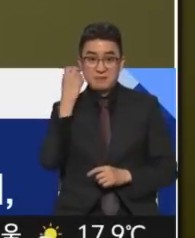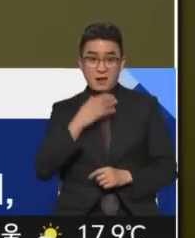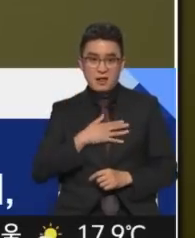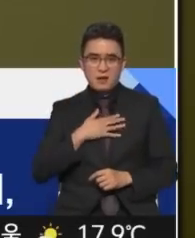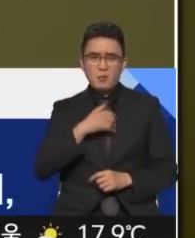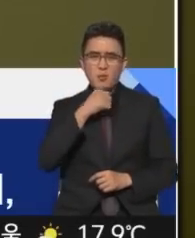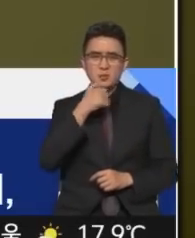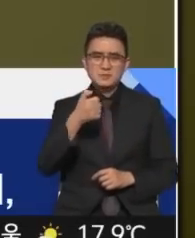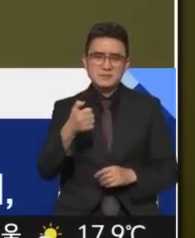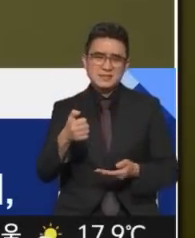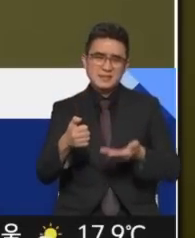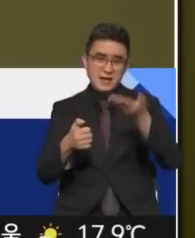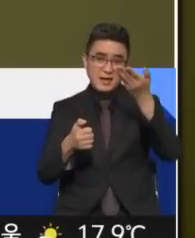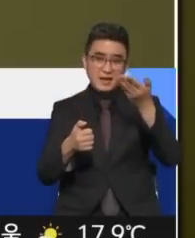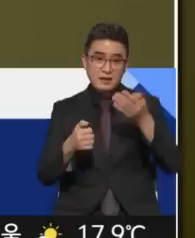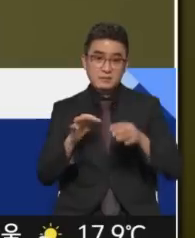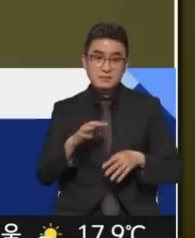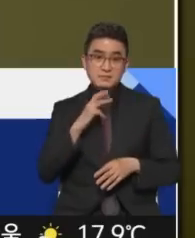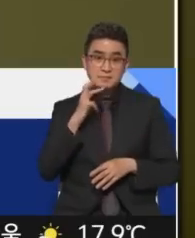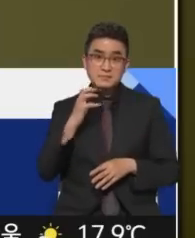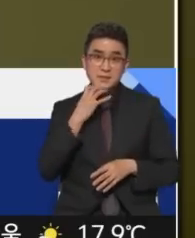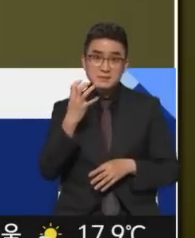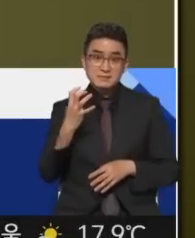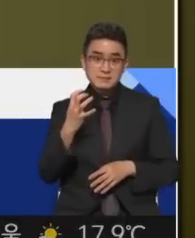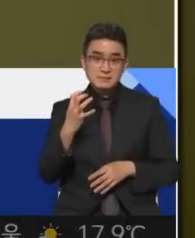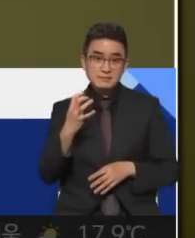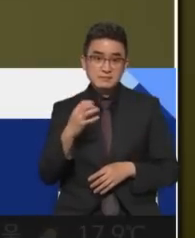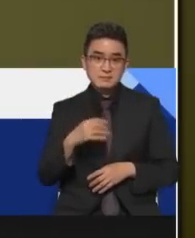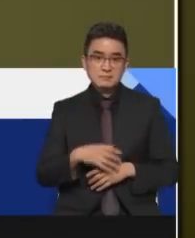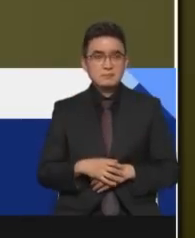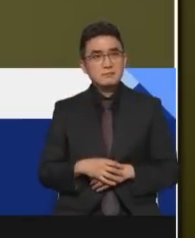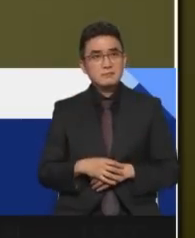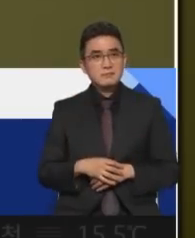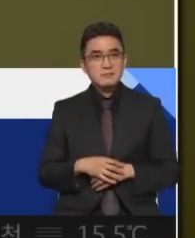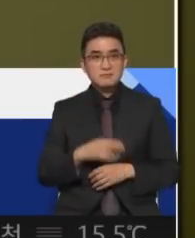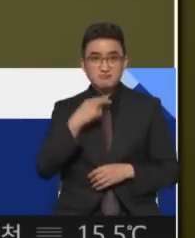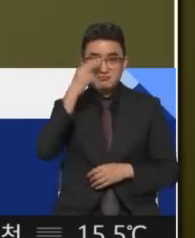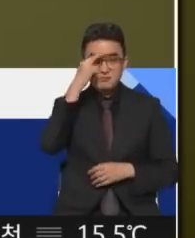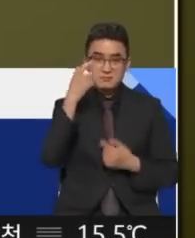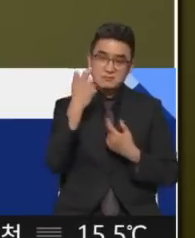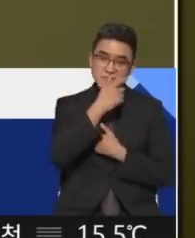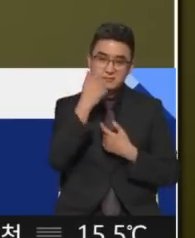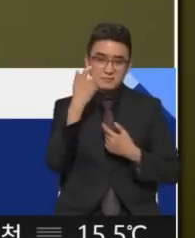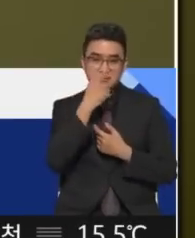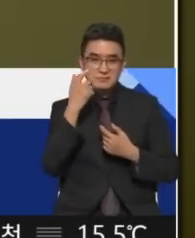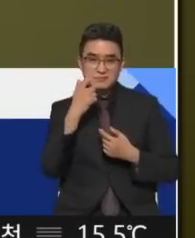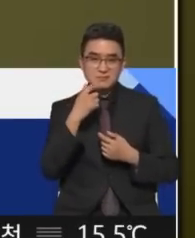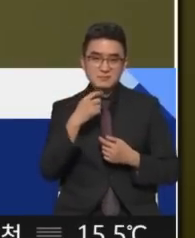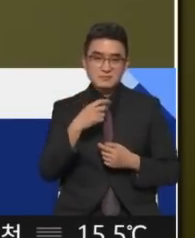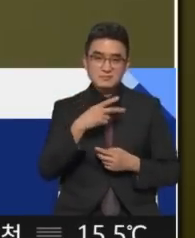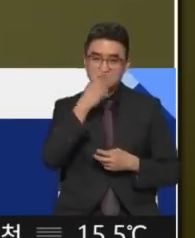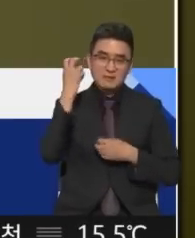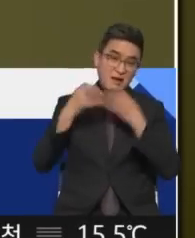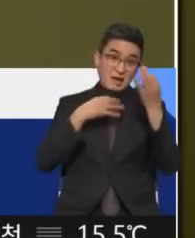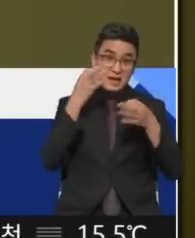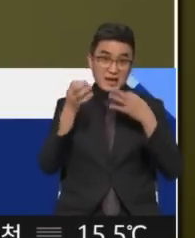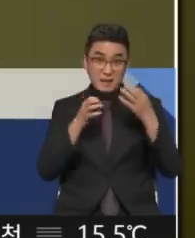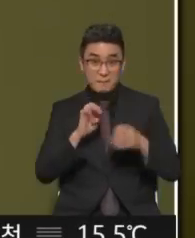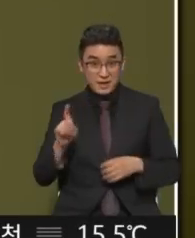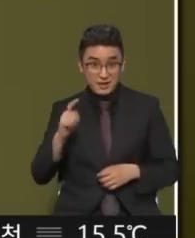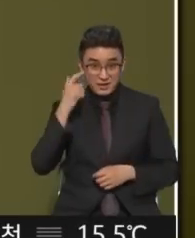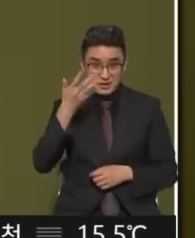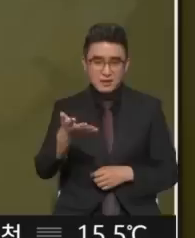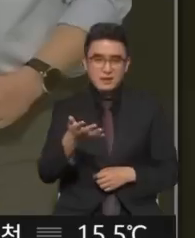뭔지 알지. 요즘 3, 40대는 뭐 술 먹고 술 버릇이 안 좋은 사람인가 이래 주사파가 뭔지도 몰라요.